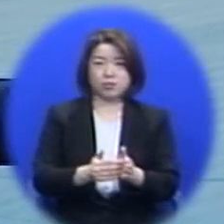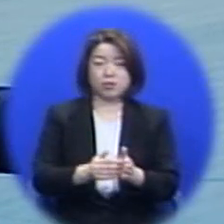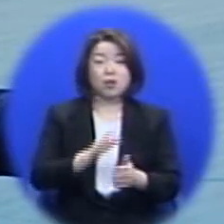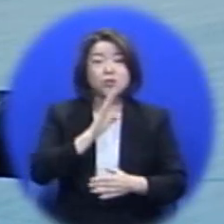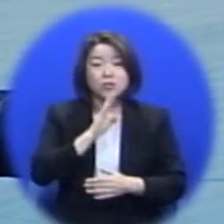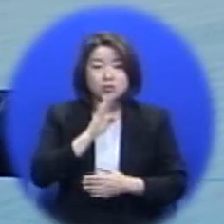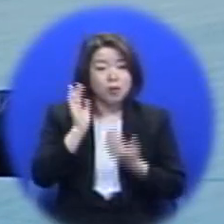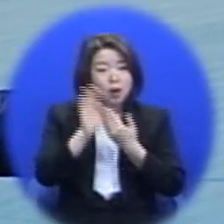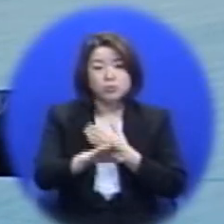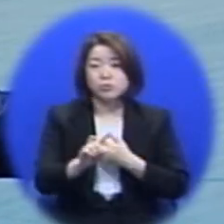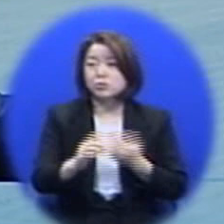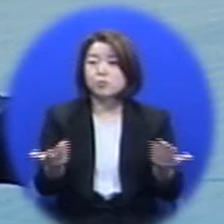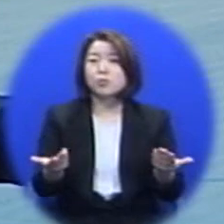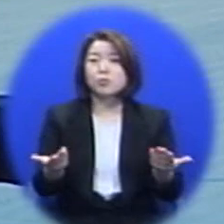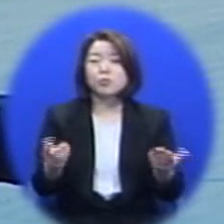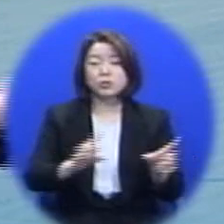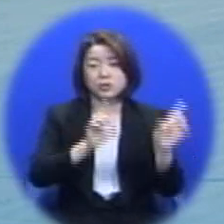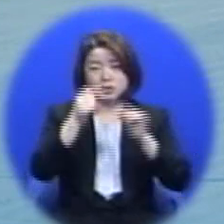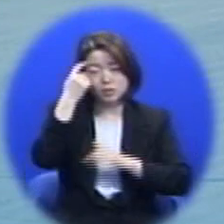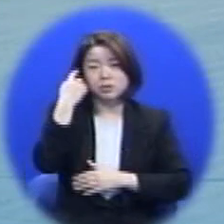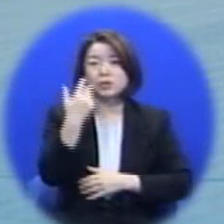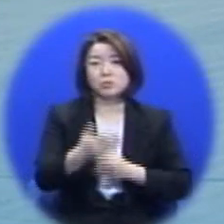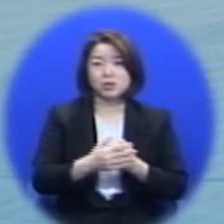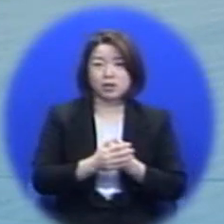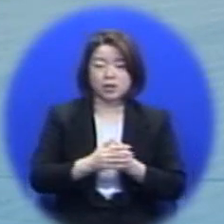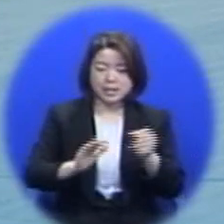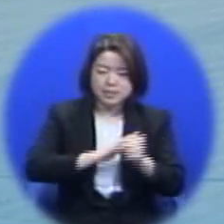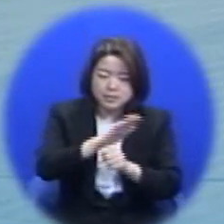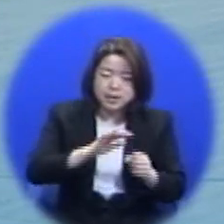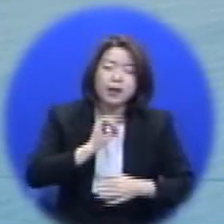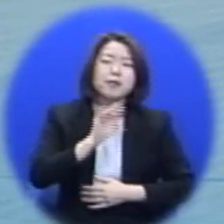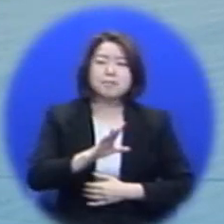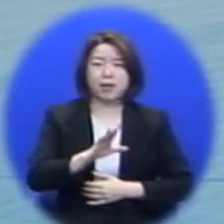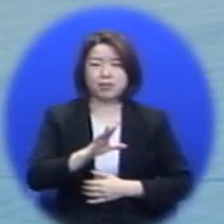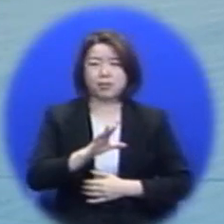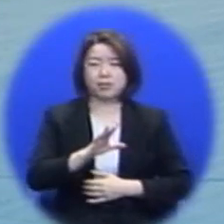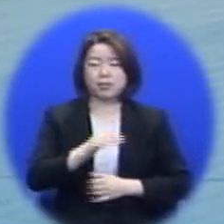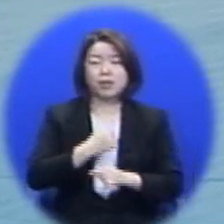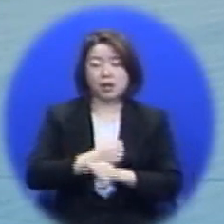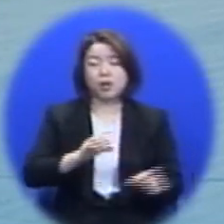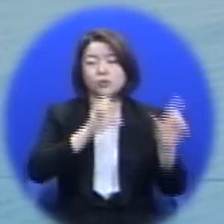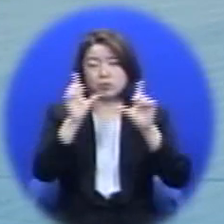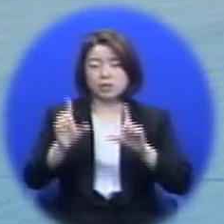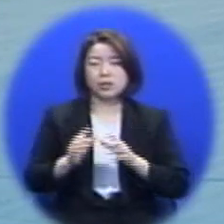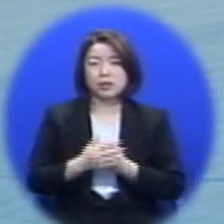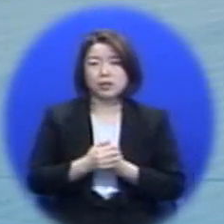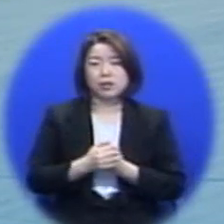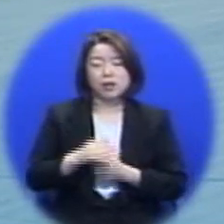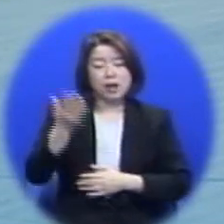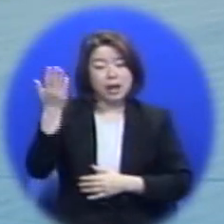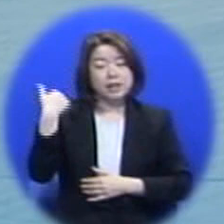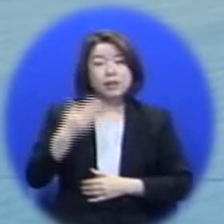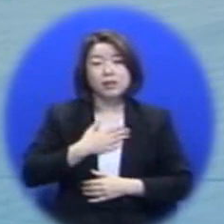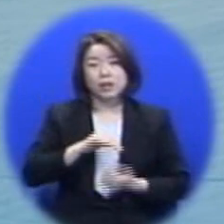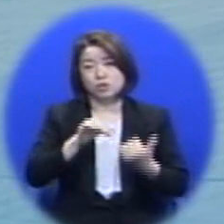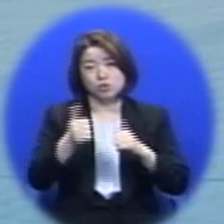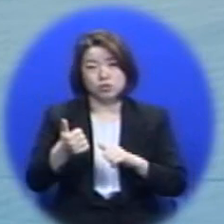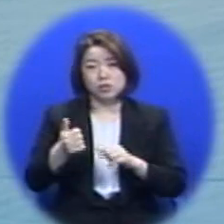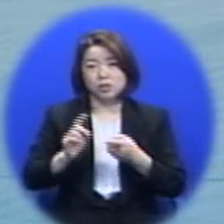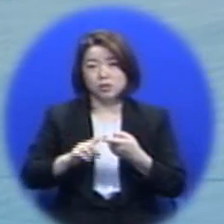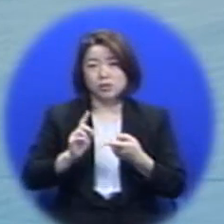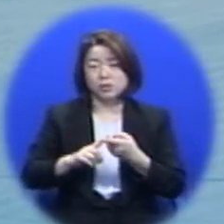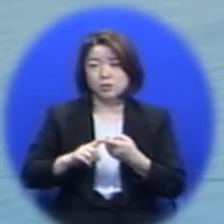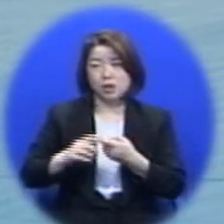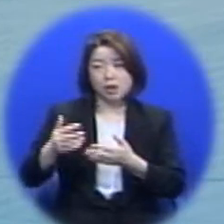이제부터 뭐하고 살겠어요? 사랑만 하며 사는 거죠. 그동안에 내가 죽었다는 걸 받아들이지